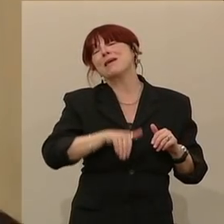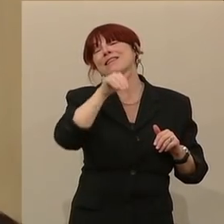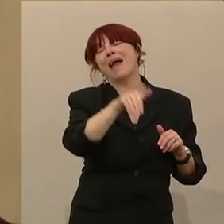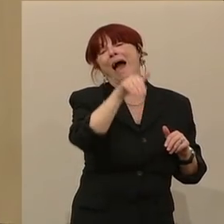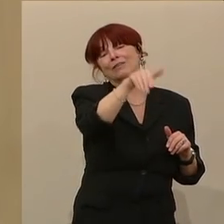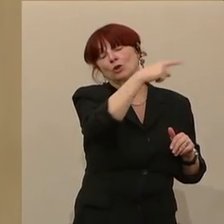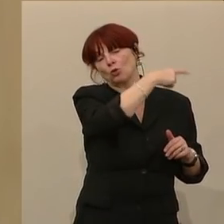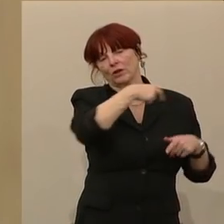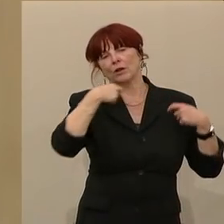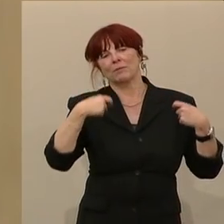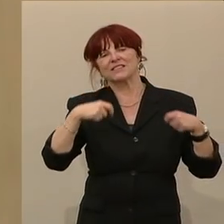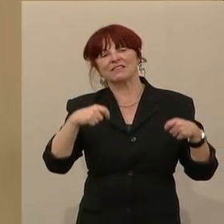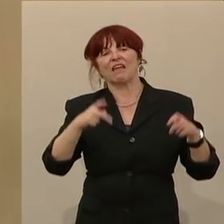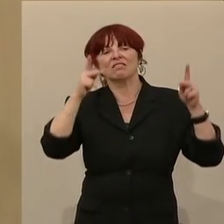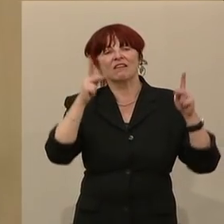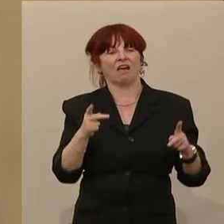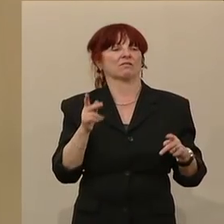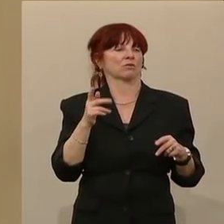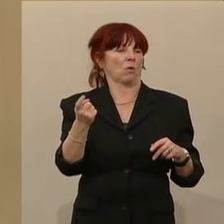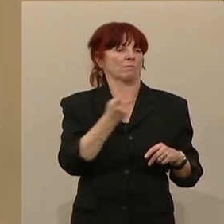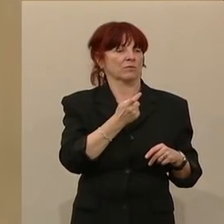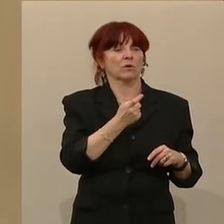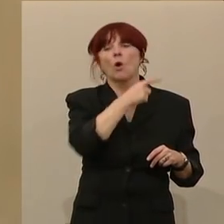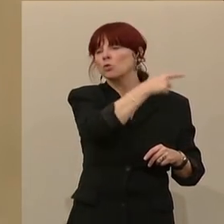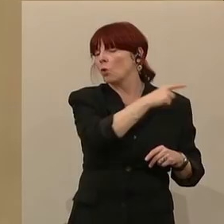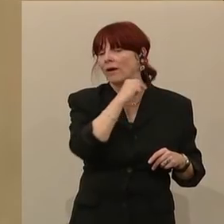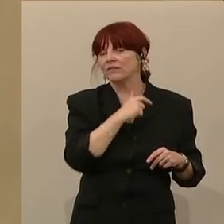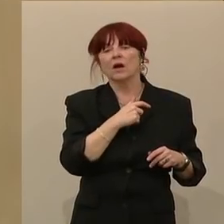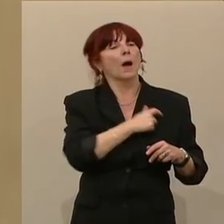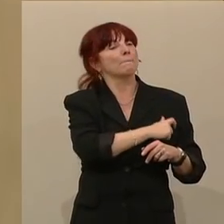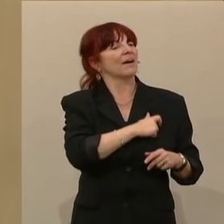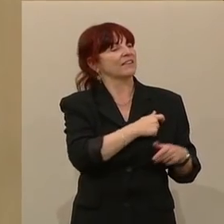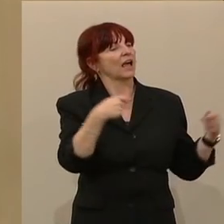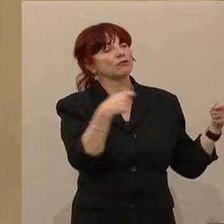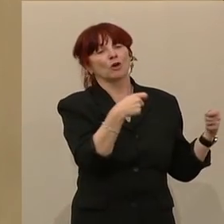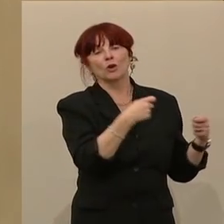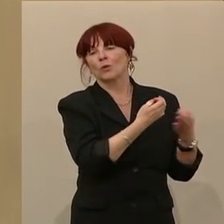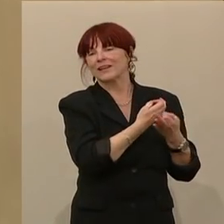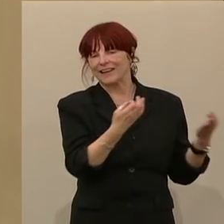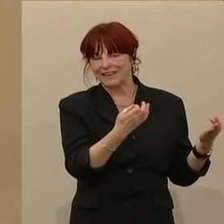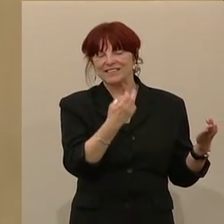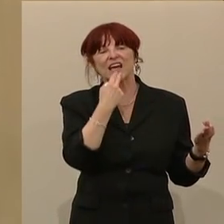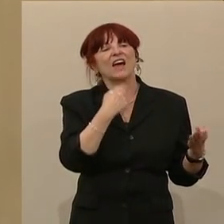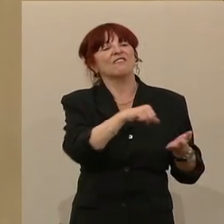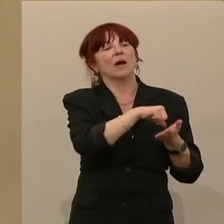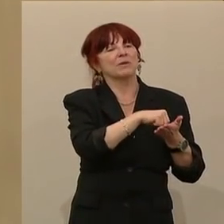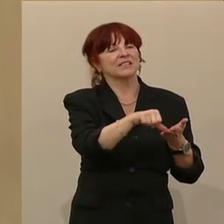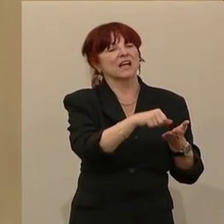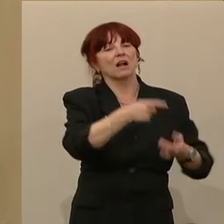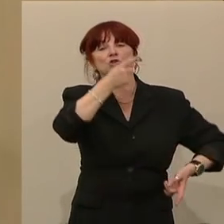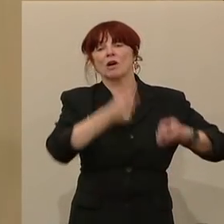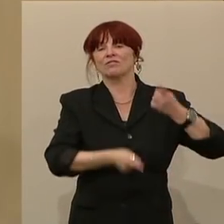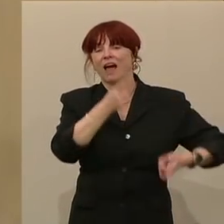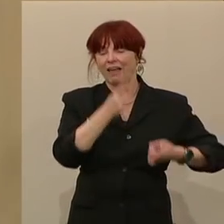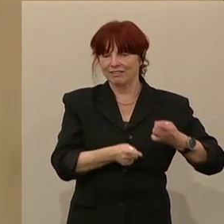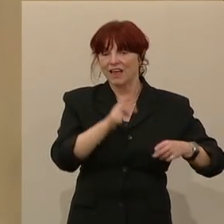Und dort gibt es keine Parteienförderung. Das heißt, wer zahlt, schafft an. Und wir sehen dann immer dann, wenn Präsidenten ins Amt kommen, dass sie nachher